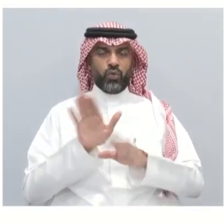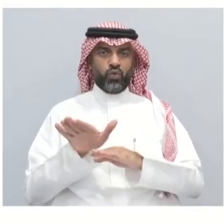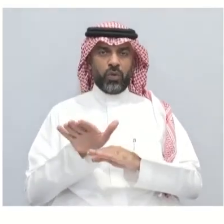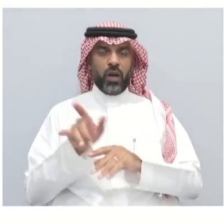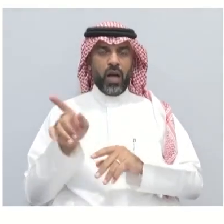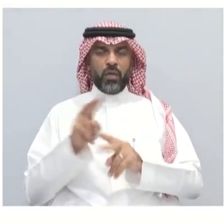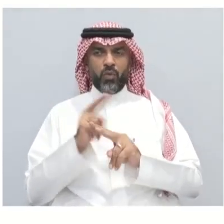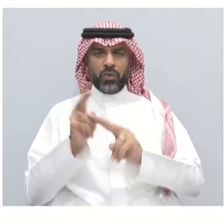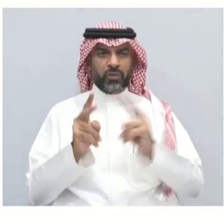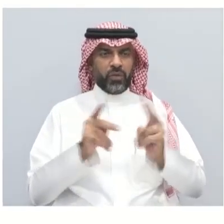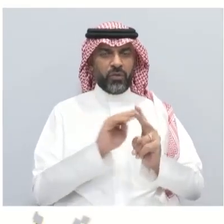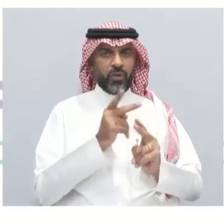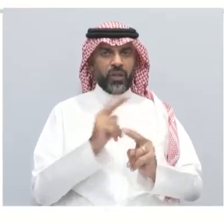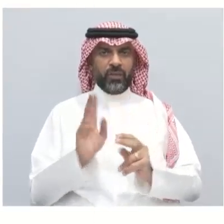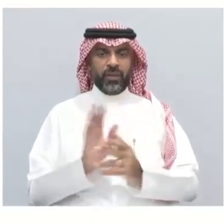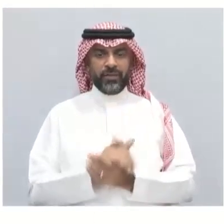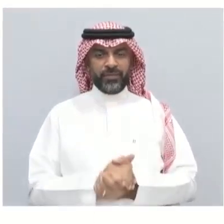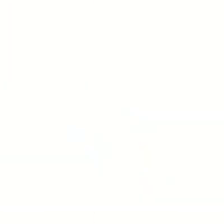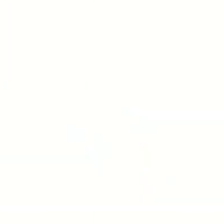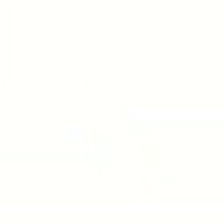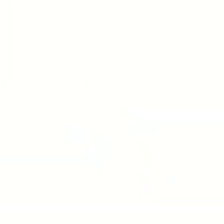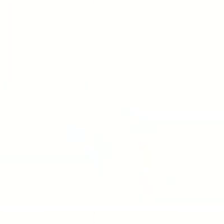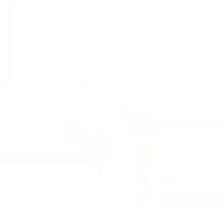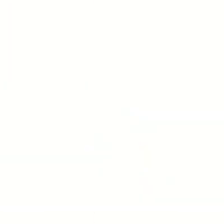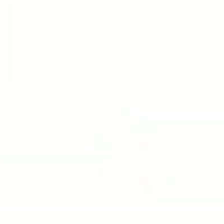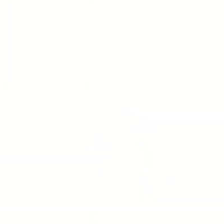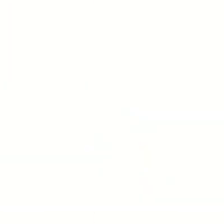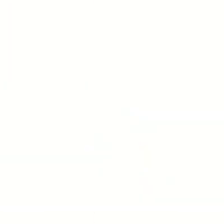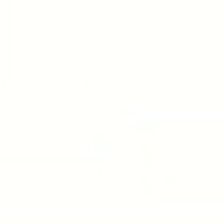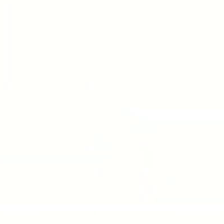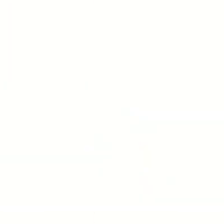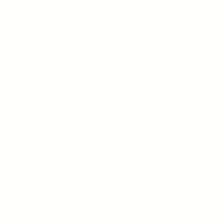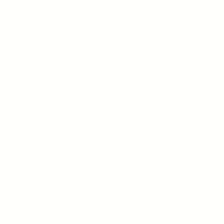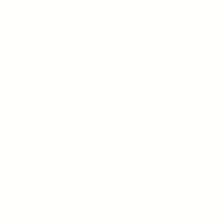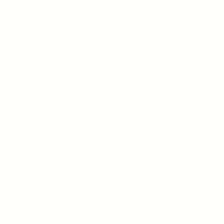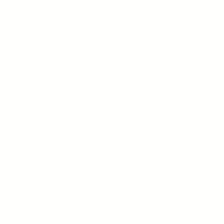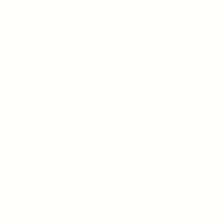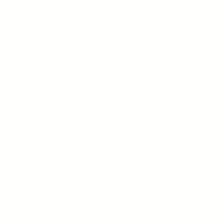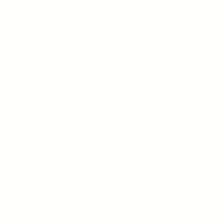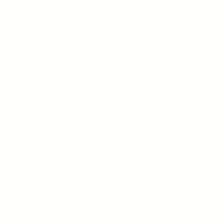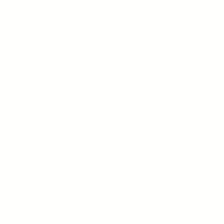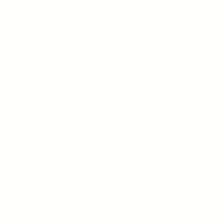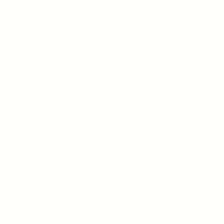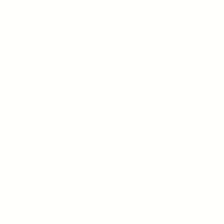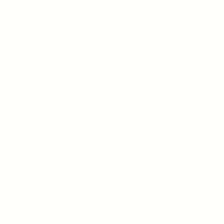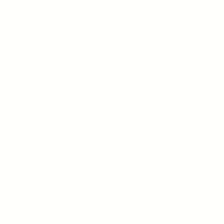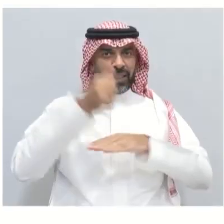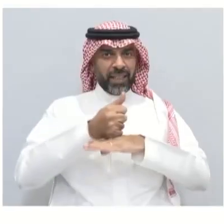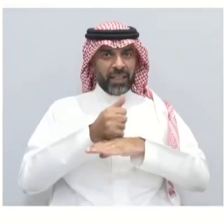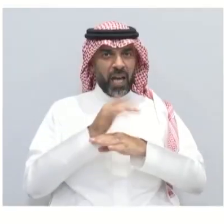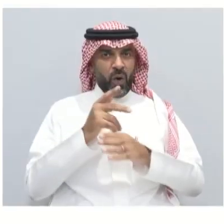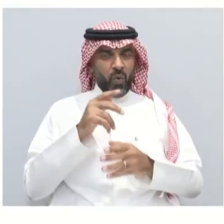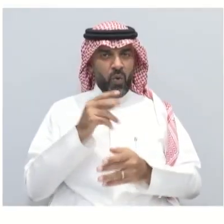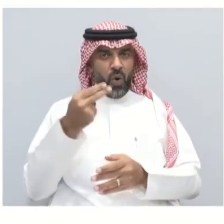تعتبر مختلفه لمحاذاه النص موجوده في الشريط الرئيسي او الهوم